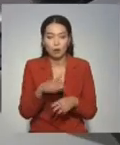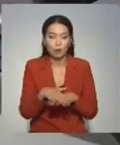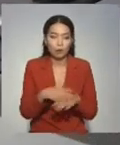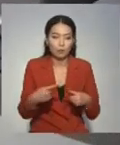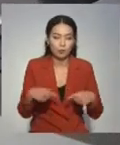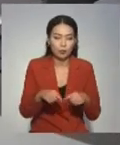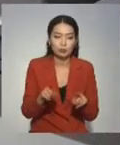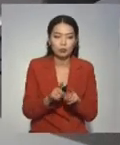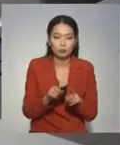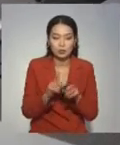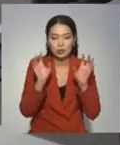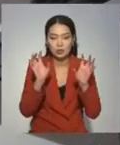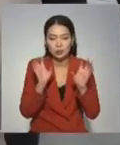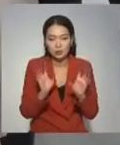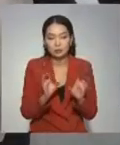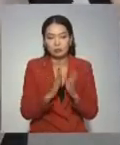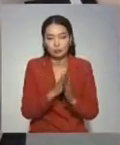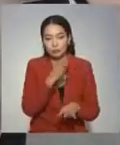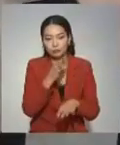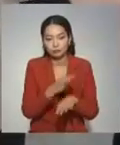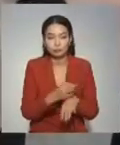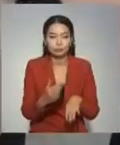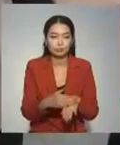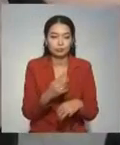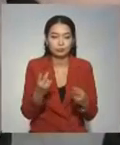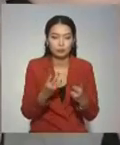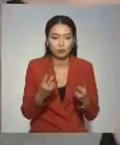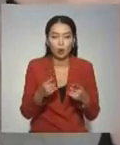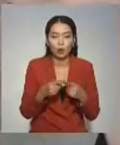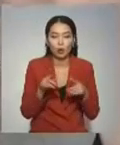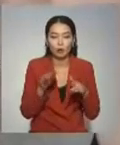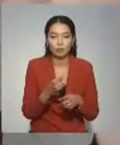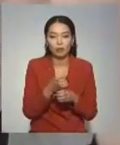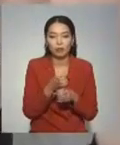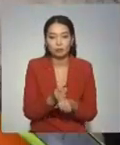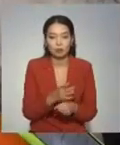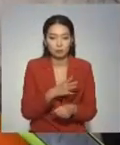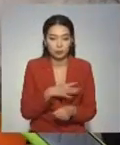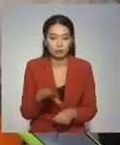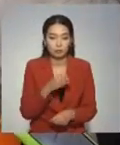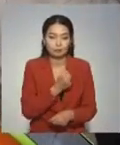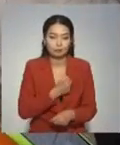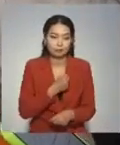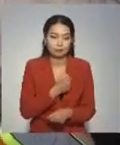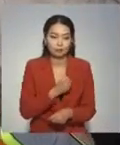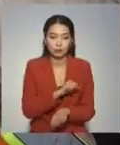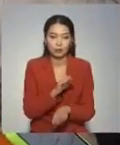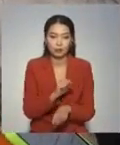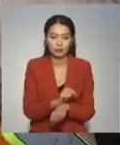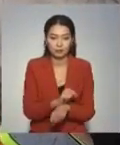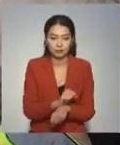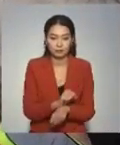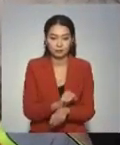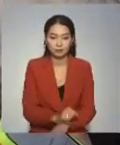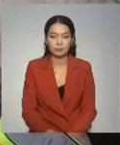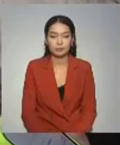заңды белшеден басқан агенттік басшысын жауапқа тартудың орнына істі қысқартып тастады деп ашулы. Три месяца должны были вылетать в